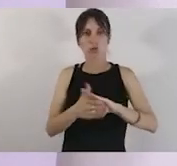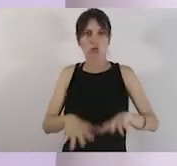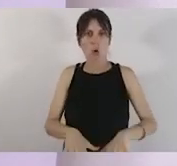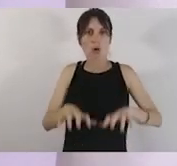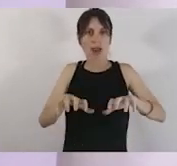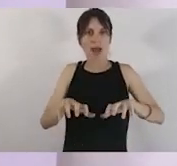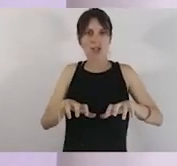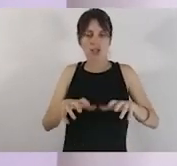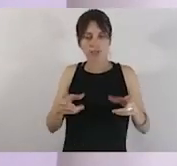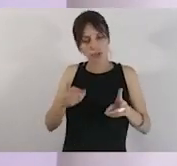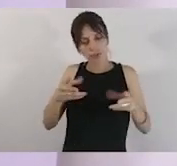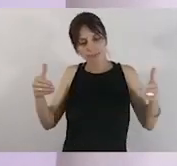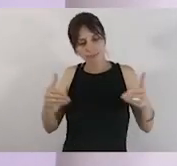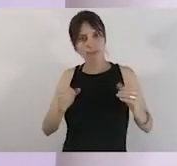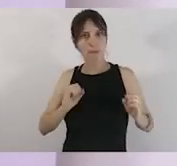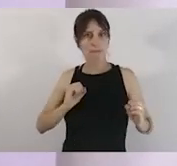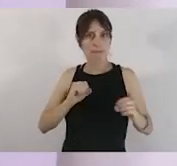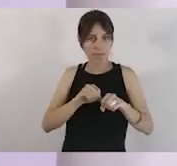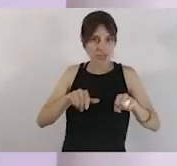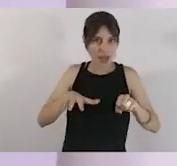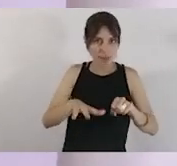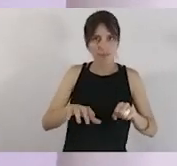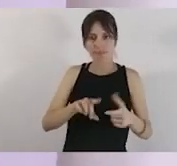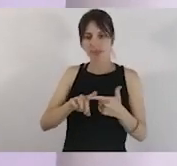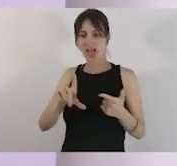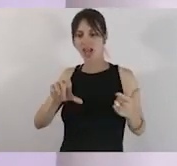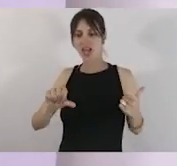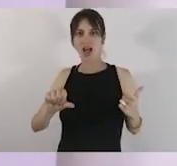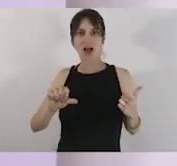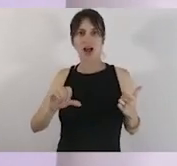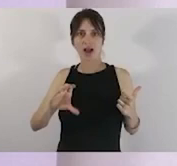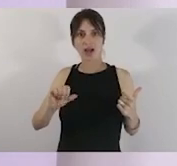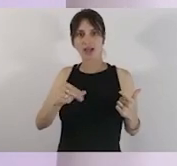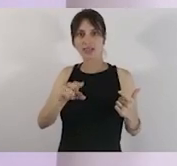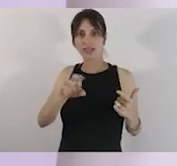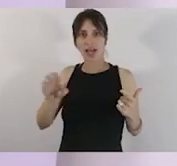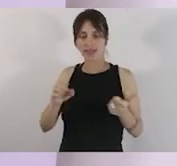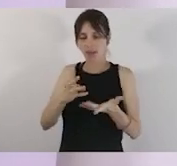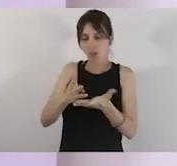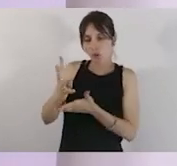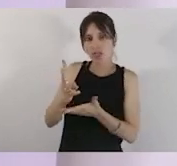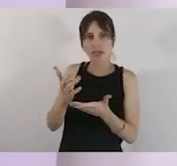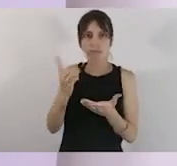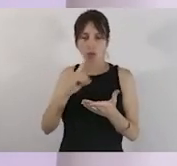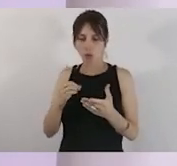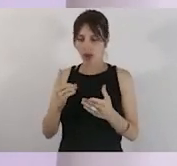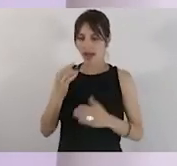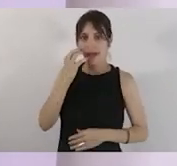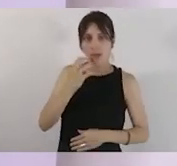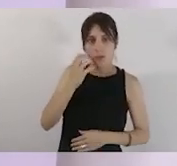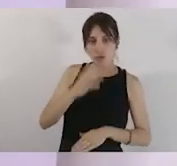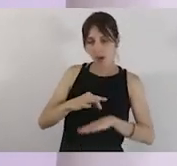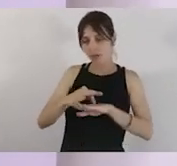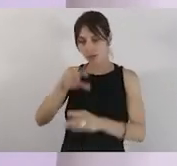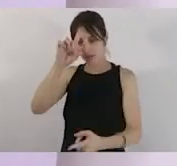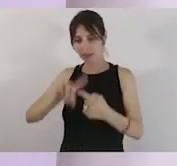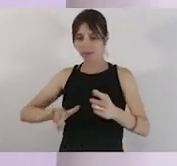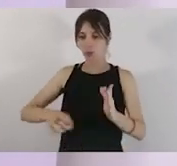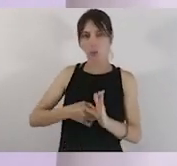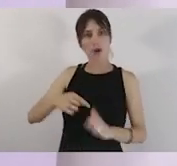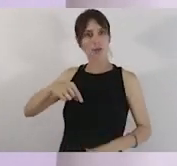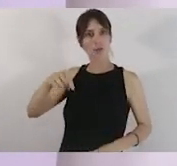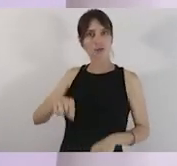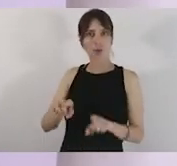médias. La CAM Amazing Marseille avec le projet Moi Jeune Citoyen pour accompagner des adolescents sur leurs droits, leurs devoirs et s'intégrer